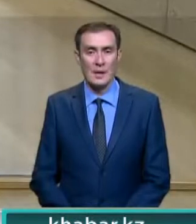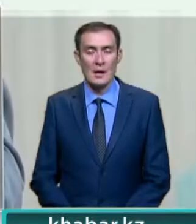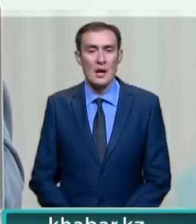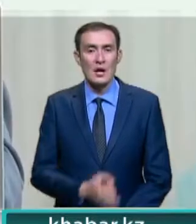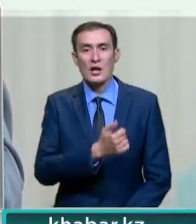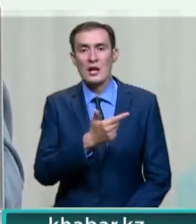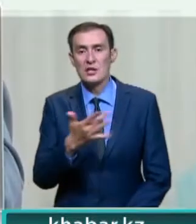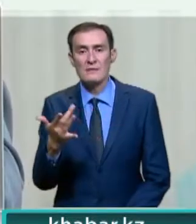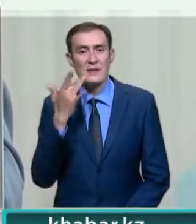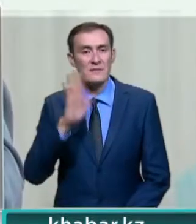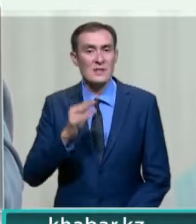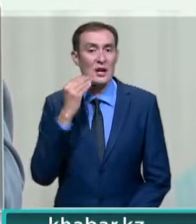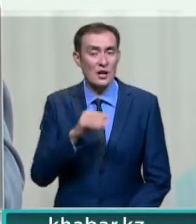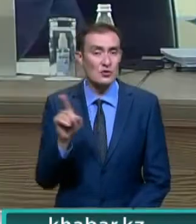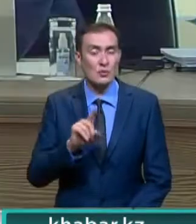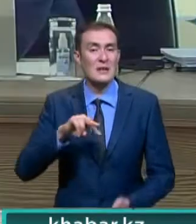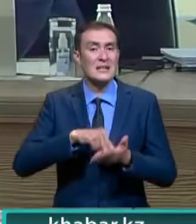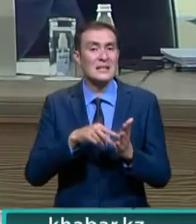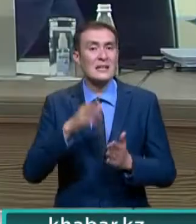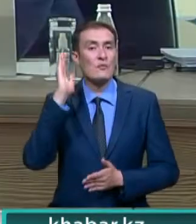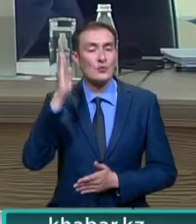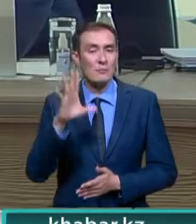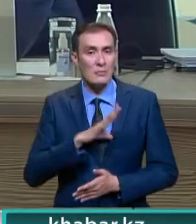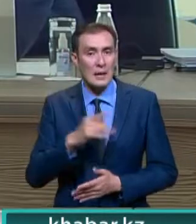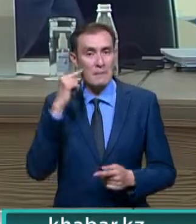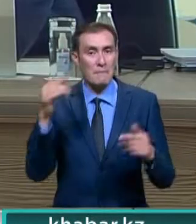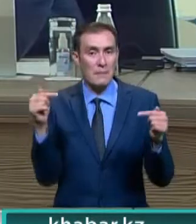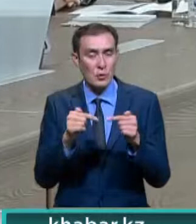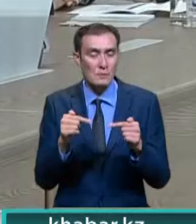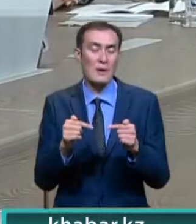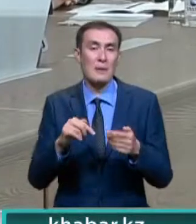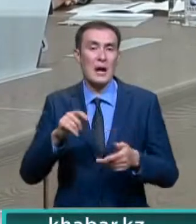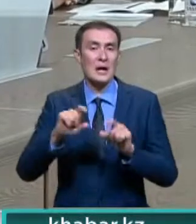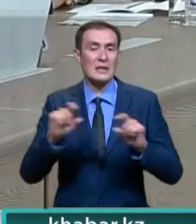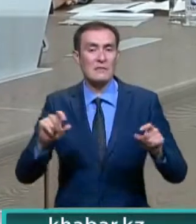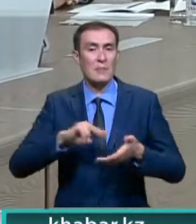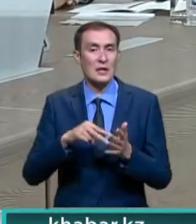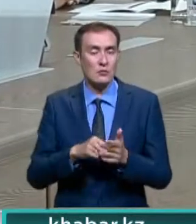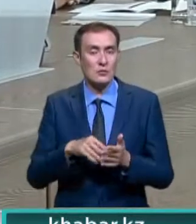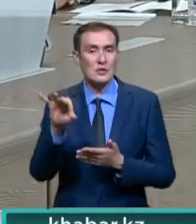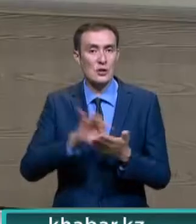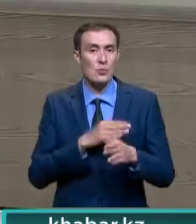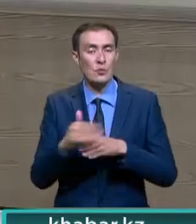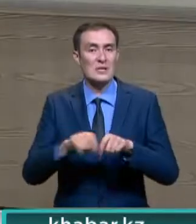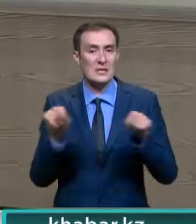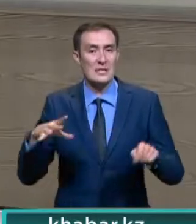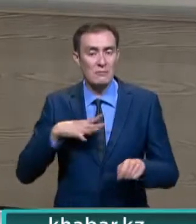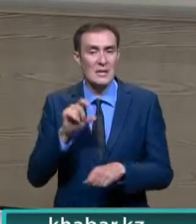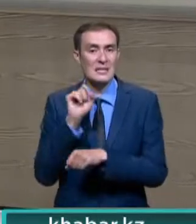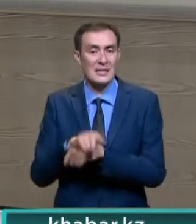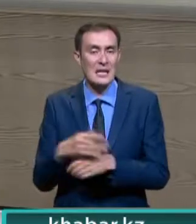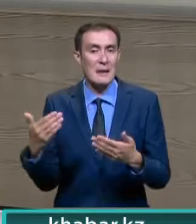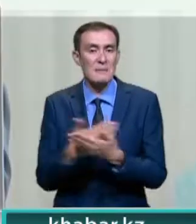Количество – это не всегда качество, и чтобы цели на будущее были четкими, агентству по стратегическому планированию сразу после его создания было дано